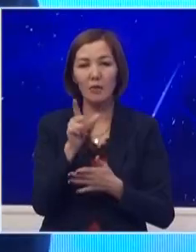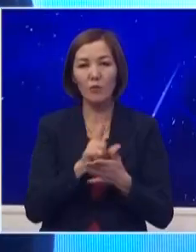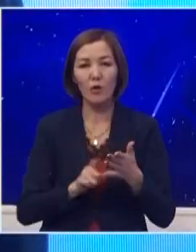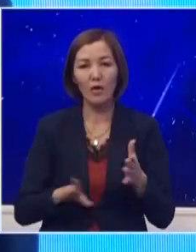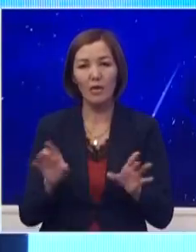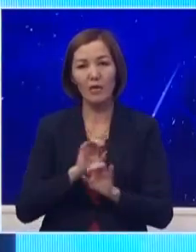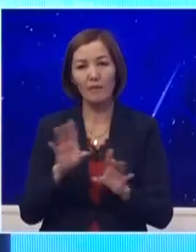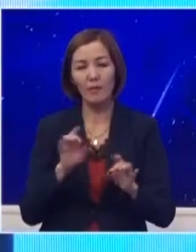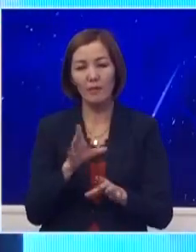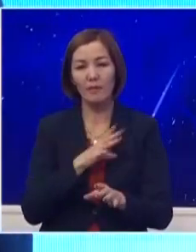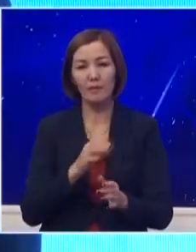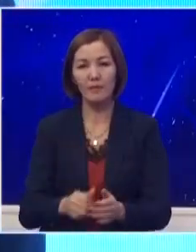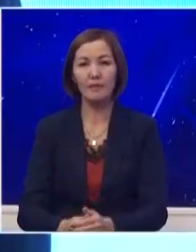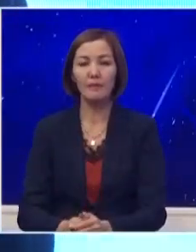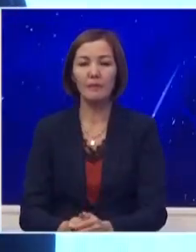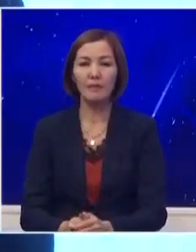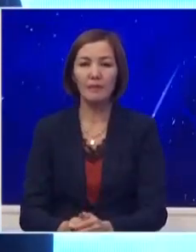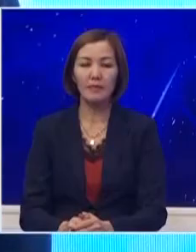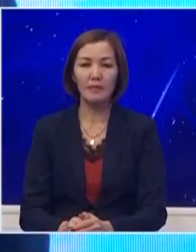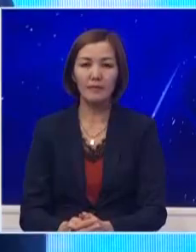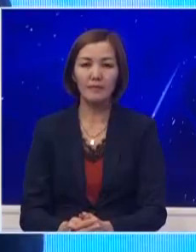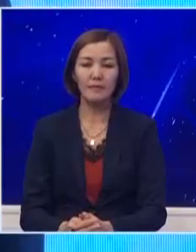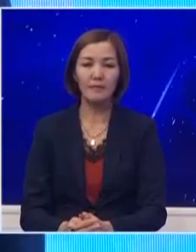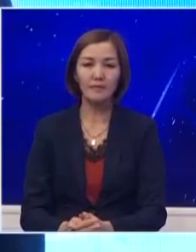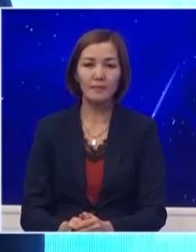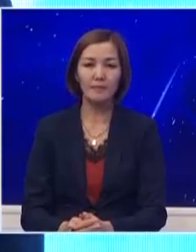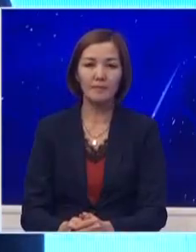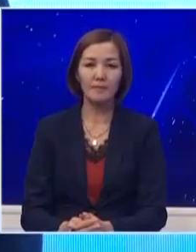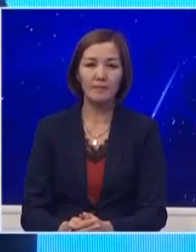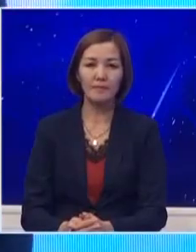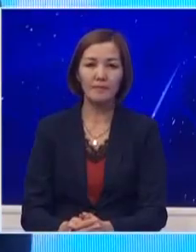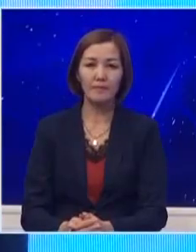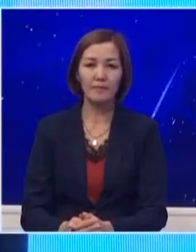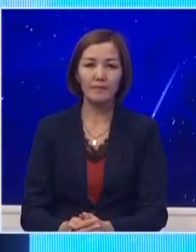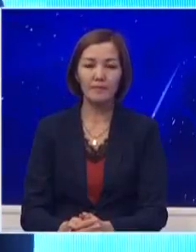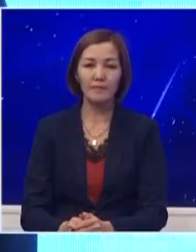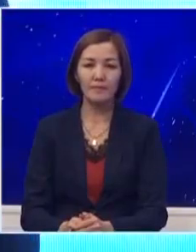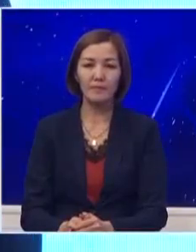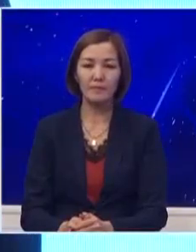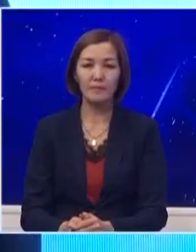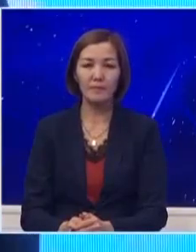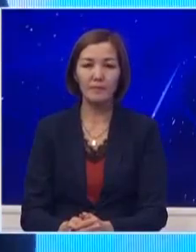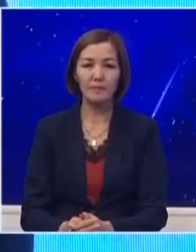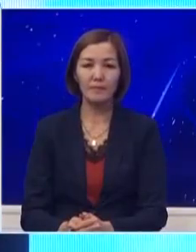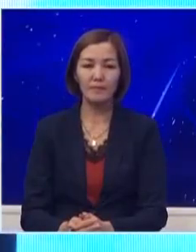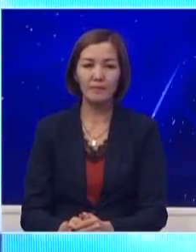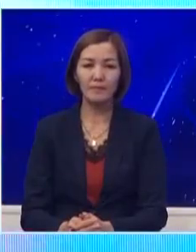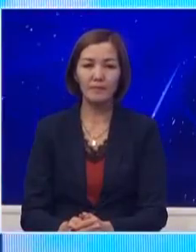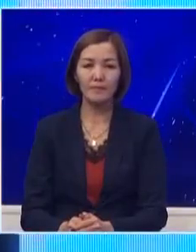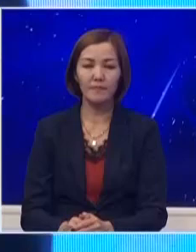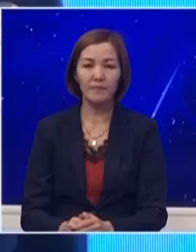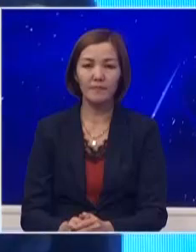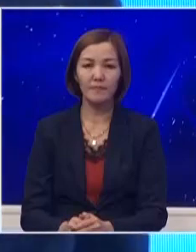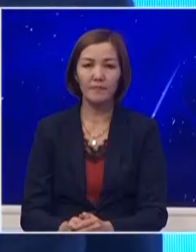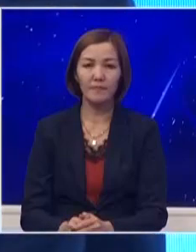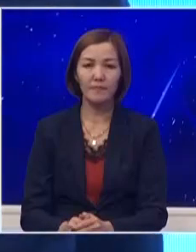Мұқағали Мақатаев, Арман Қуып. Айтпашы, айтпасаң да білем білем. Білемін де күлемін ренжімен. Әзірге